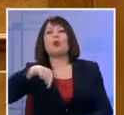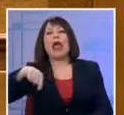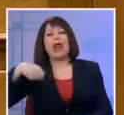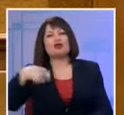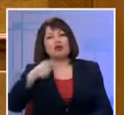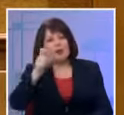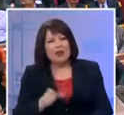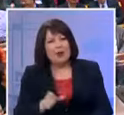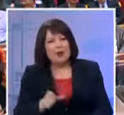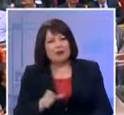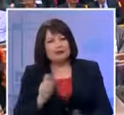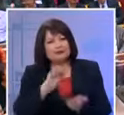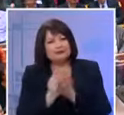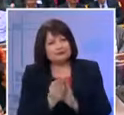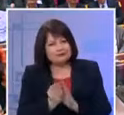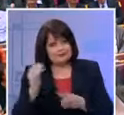κατρούγκαλο.